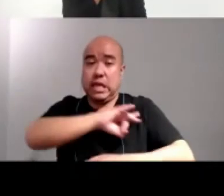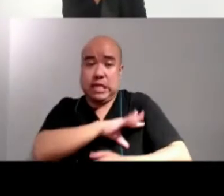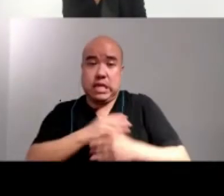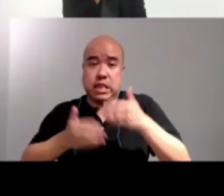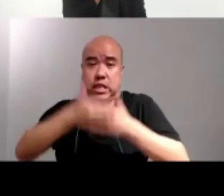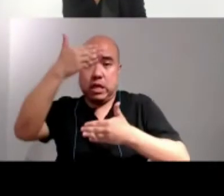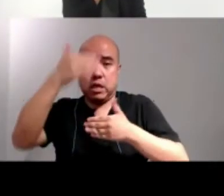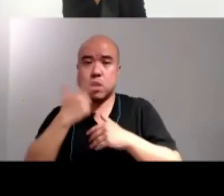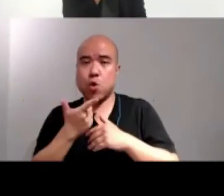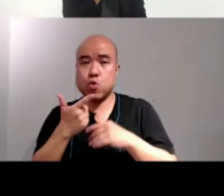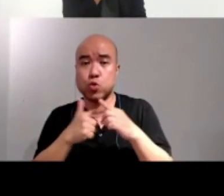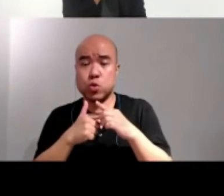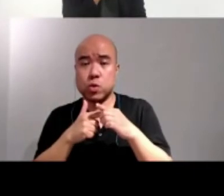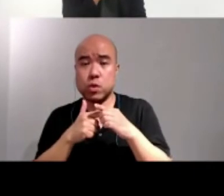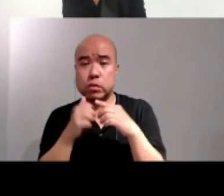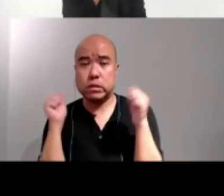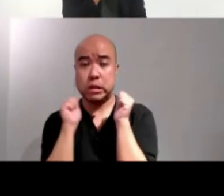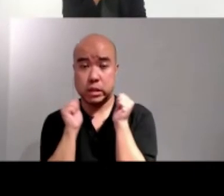有部分住在低密度的住屋，